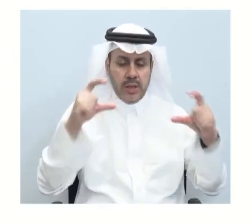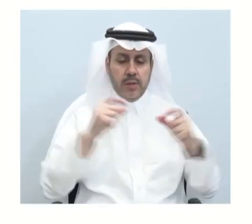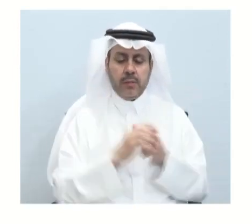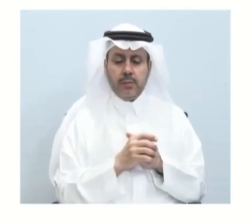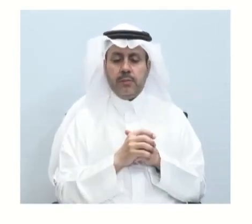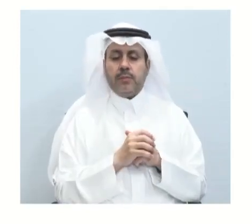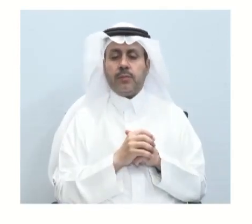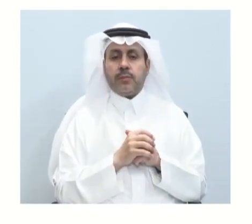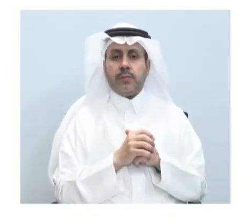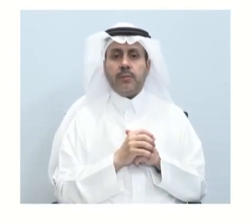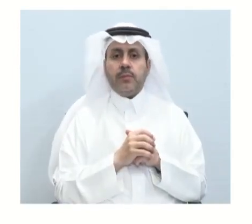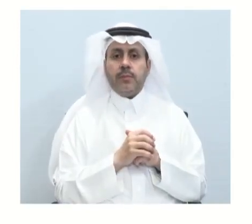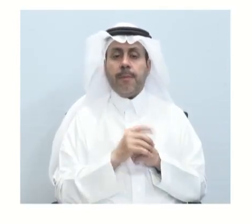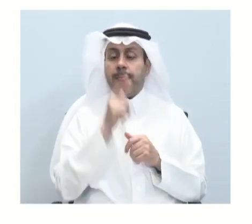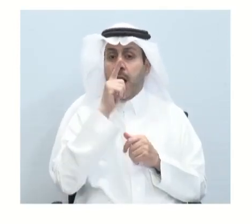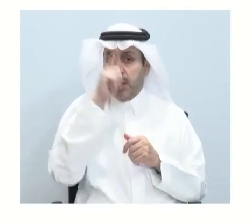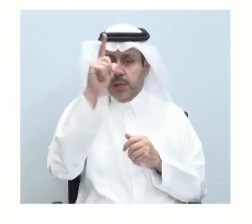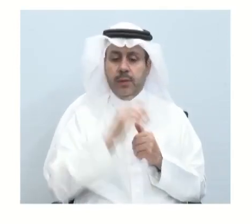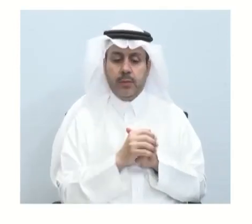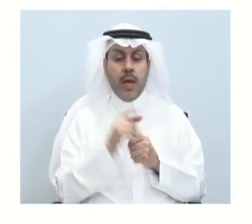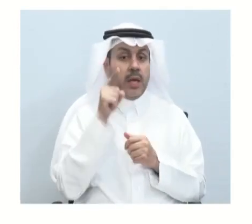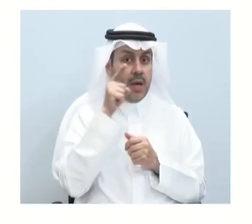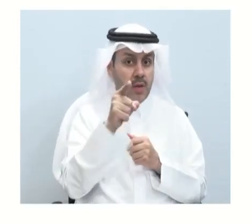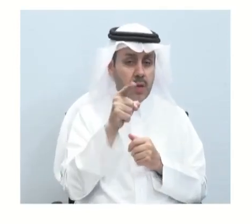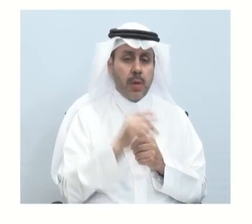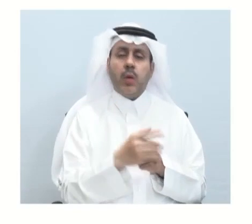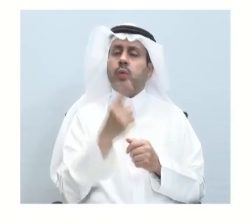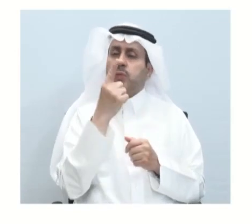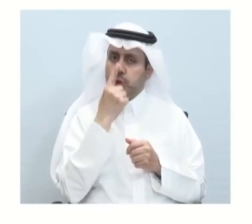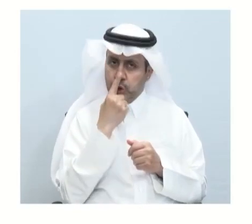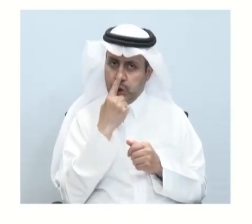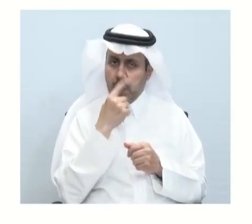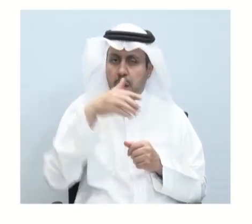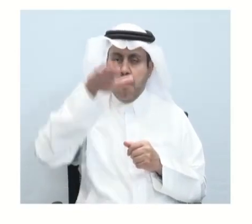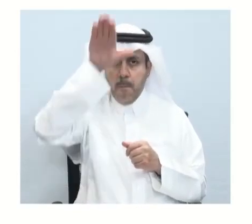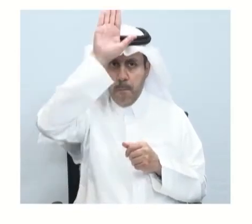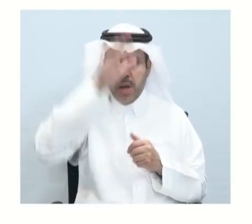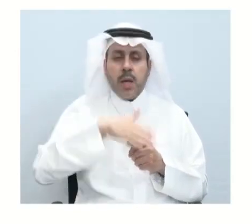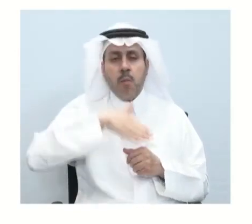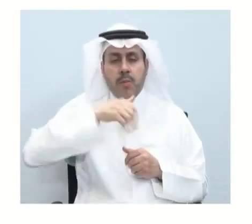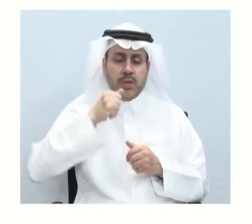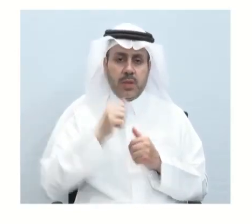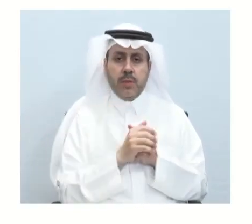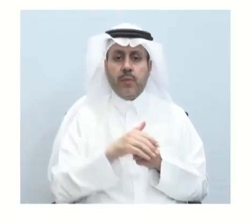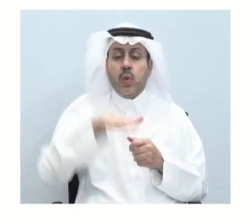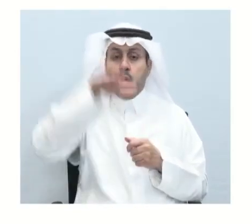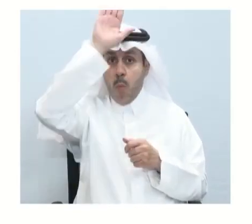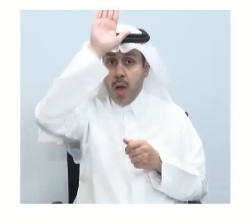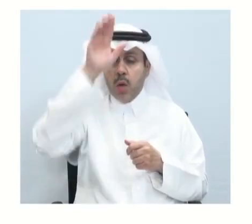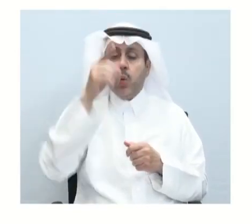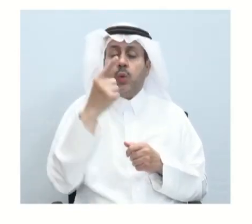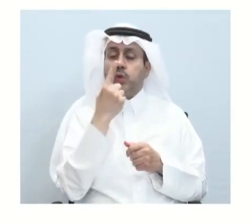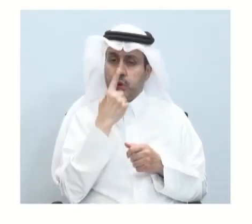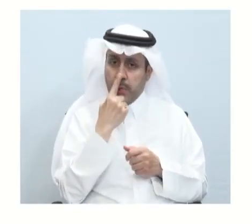اخواني واخواتي يقول الله جل وعلا ان ان الذين يبايعونك انما يبايعون